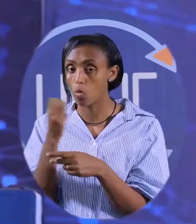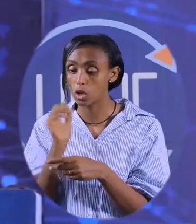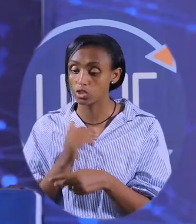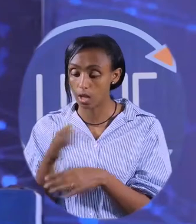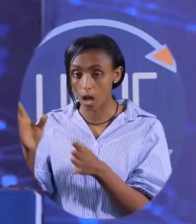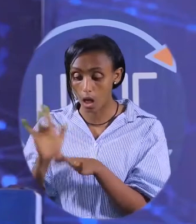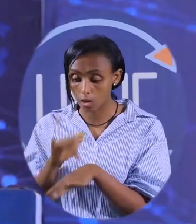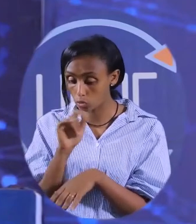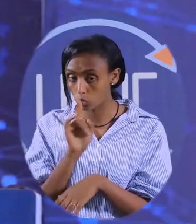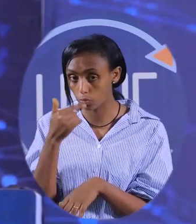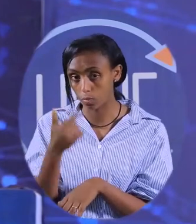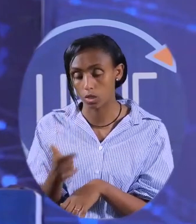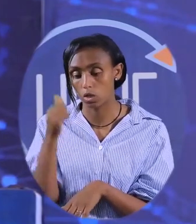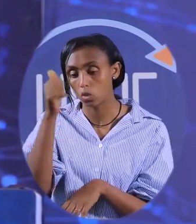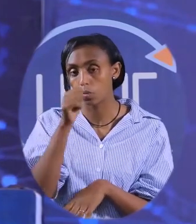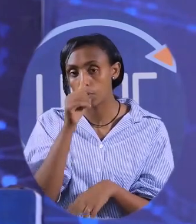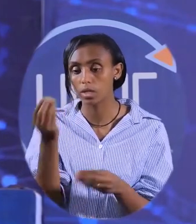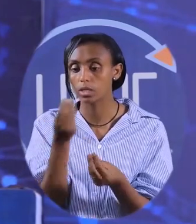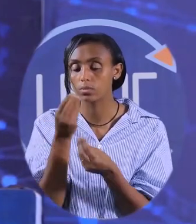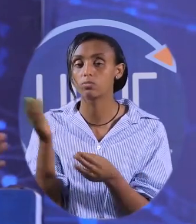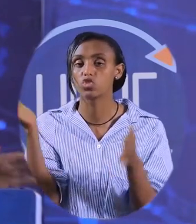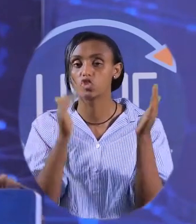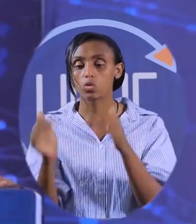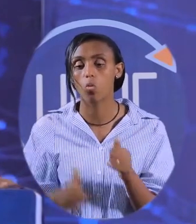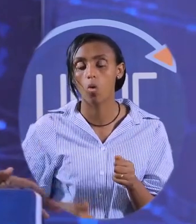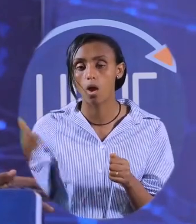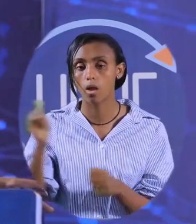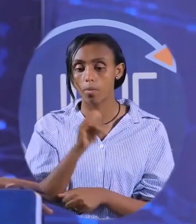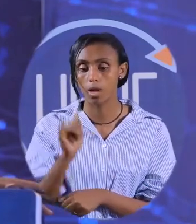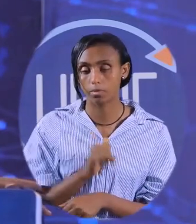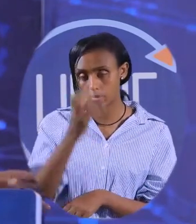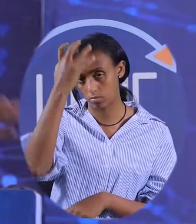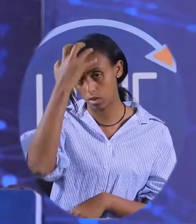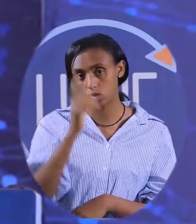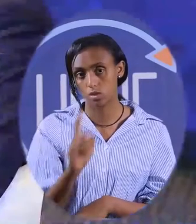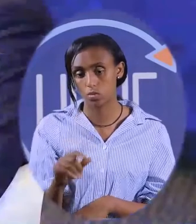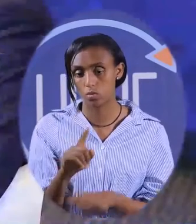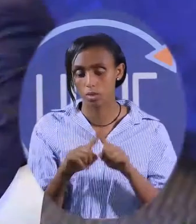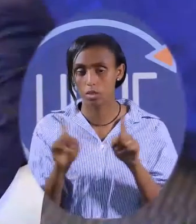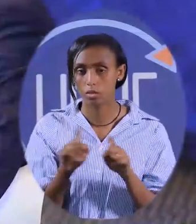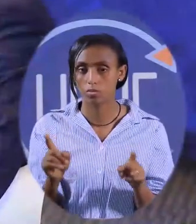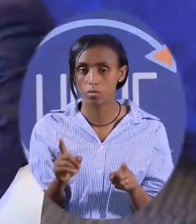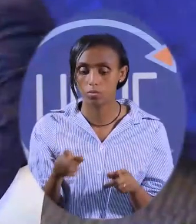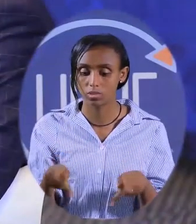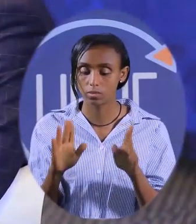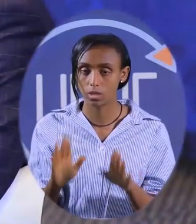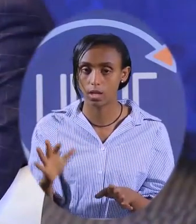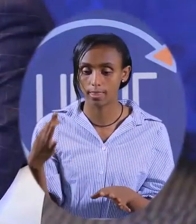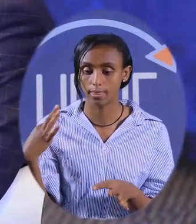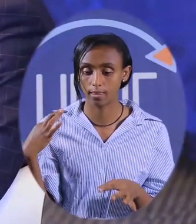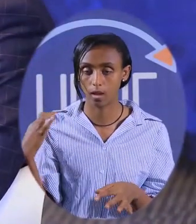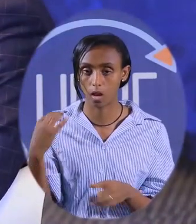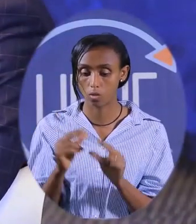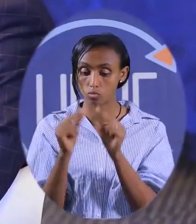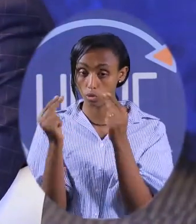ነው። ስለዚህ የኢትዮጵያ ምግብ ችግር ዋና ባለቤት መንግስት፣ በተለይ ግብርናና ጤና ቢሮ በስም መጥራት ካለብን ማለት